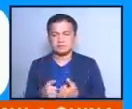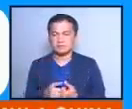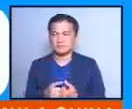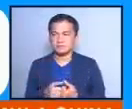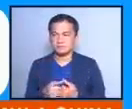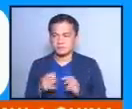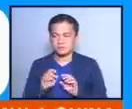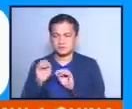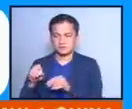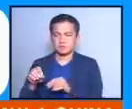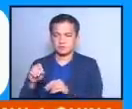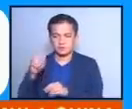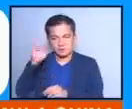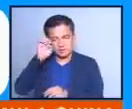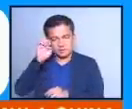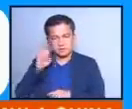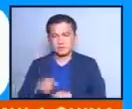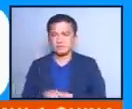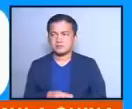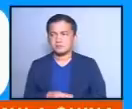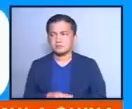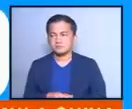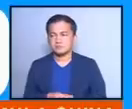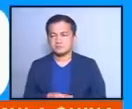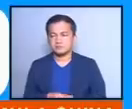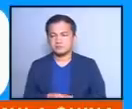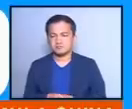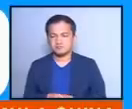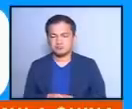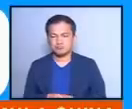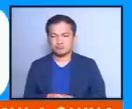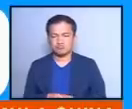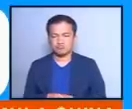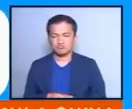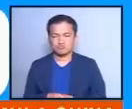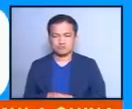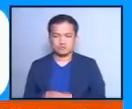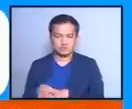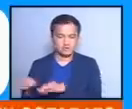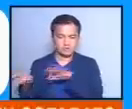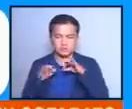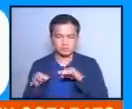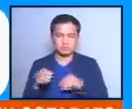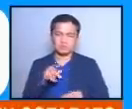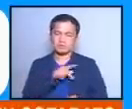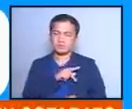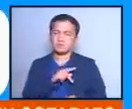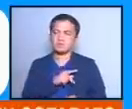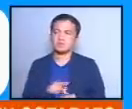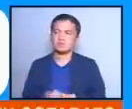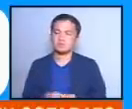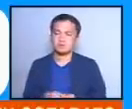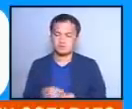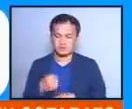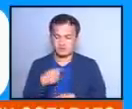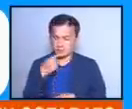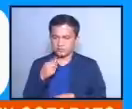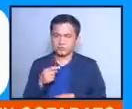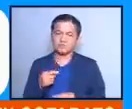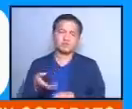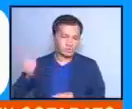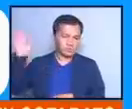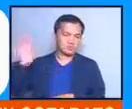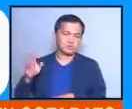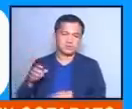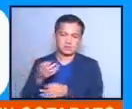I place Espenido there. Yung tinatakutan nila na police. Sabi ko, go there and